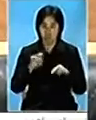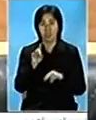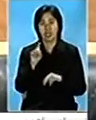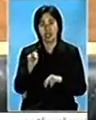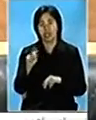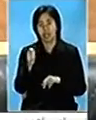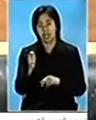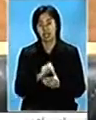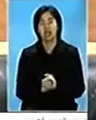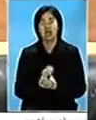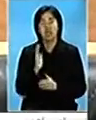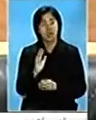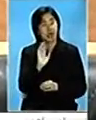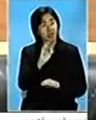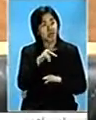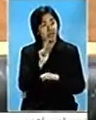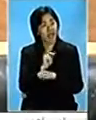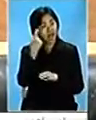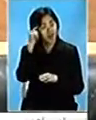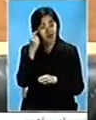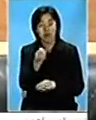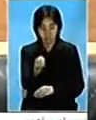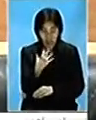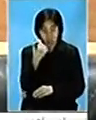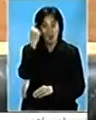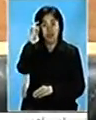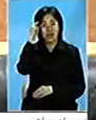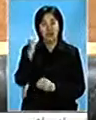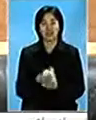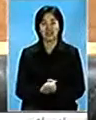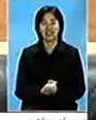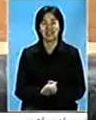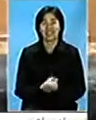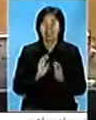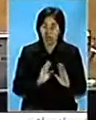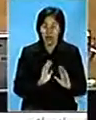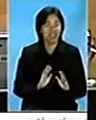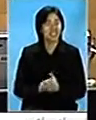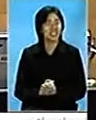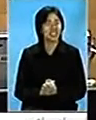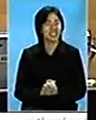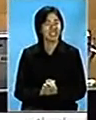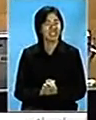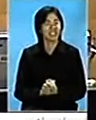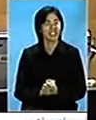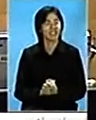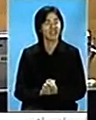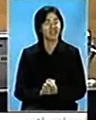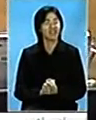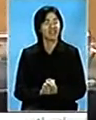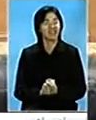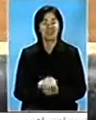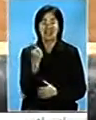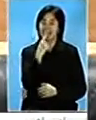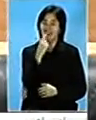นะคะเผื่อว่าจะเป็นของท่านประธานส่งให้ดิฉันหรือเปล่านะคะฉันเก็บไว้เลยนะคะแล้วก็ด่าทั้ง